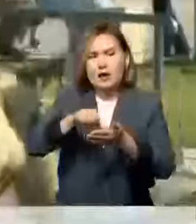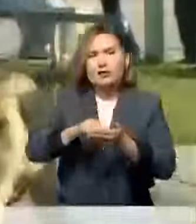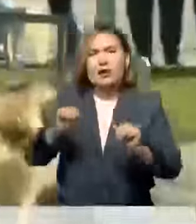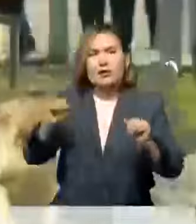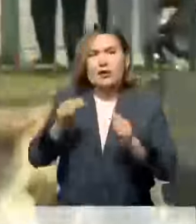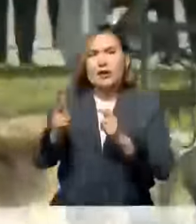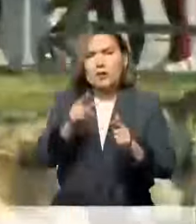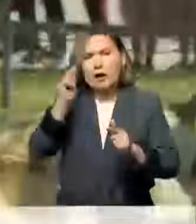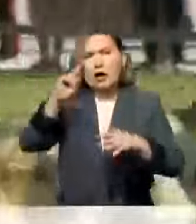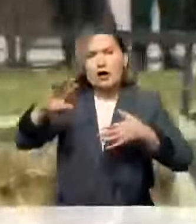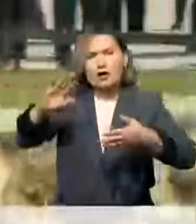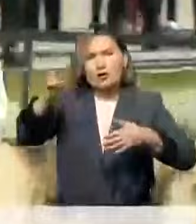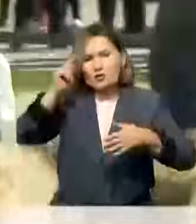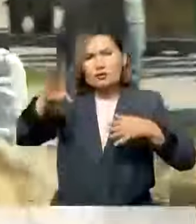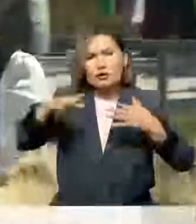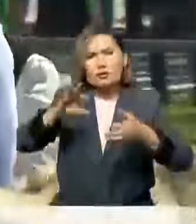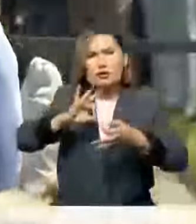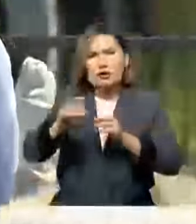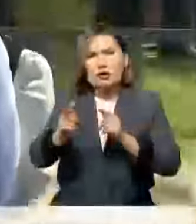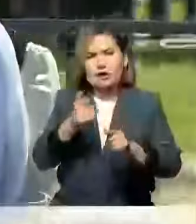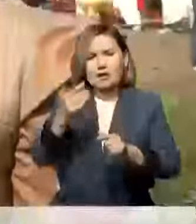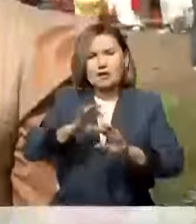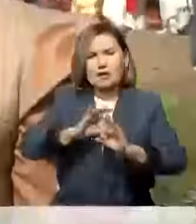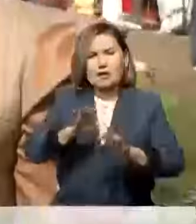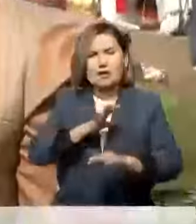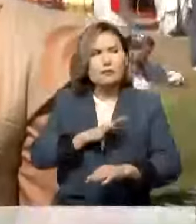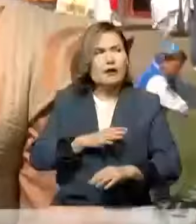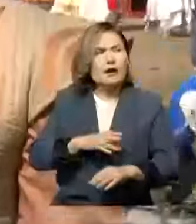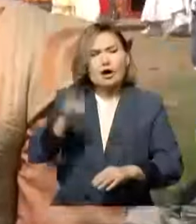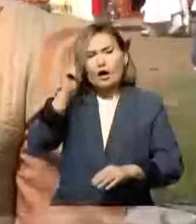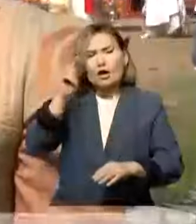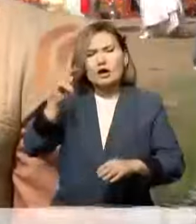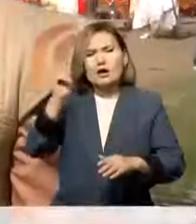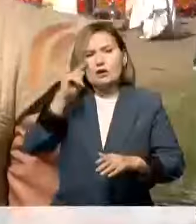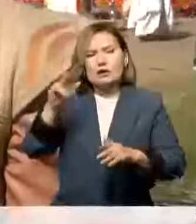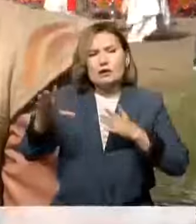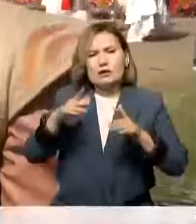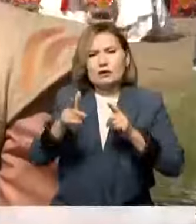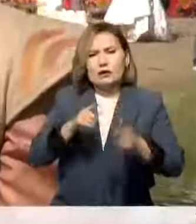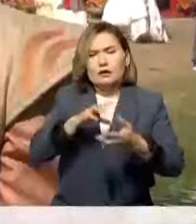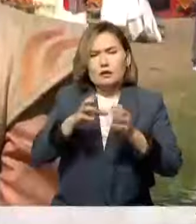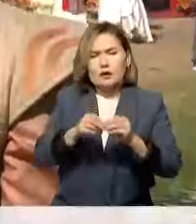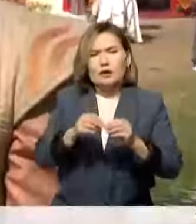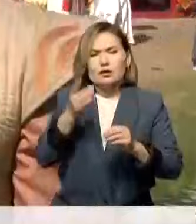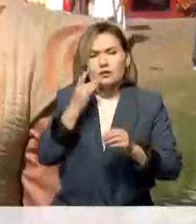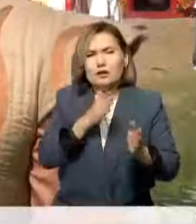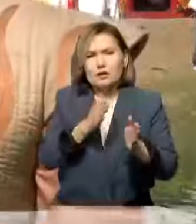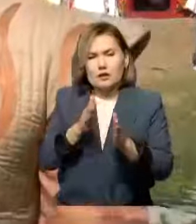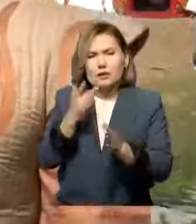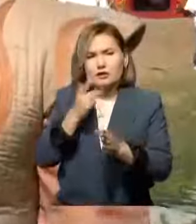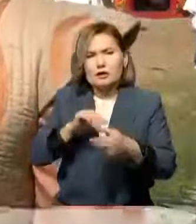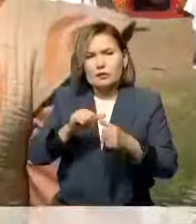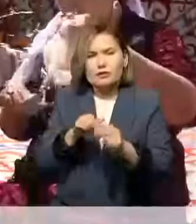қарсаңында тыңғылықты дайындық жасағанын атап өтті. Дайындық өте жоғары деңгейде, бұған дейін оқу жаттығу жиындарынан